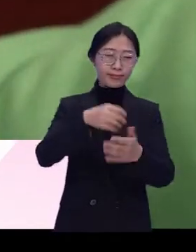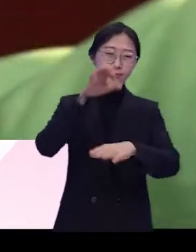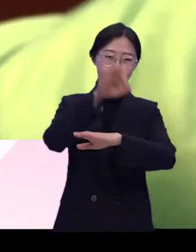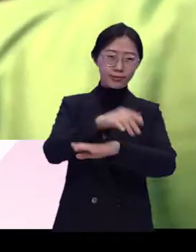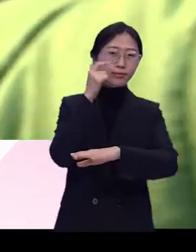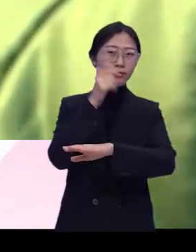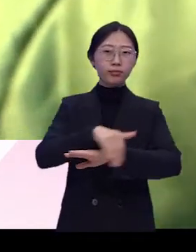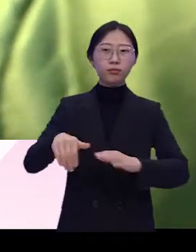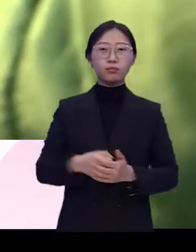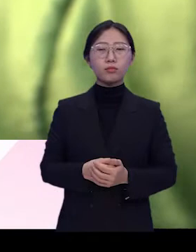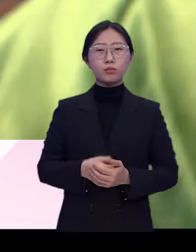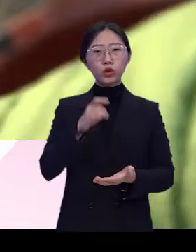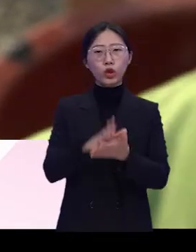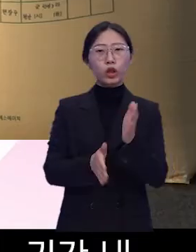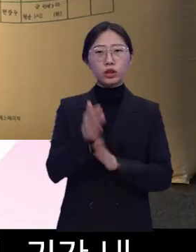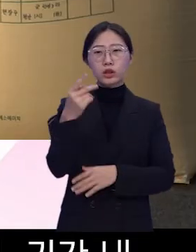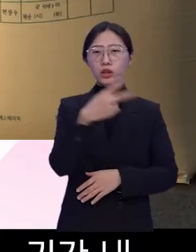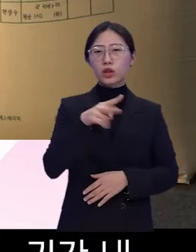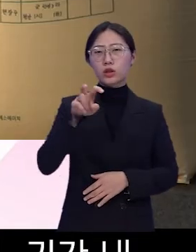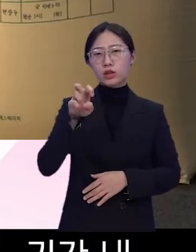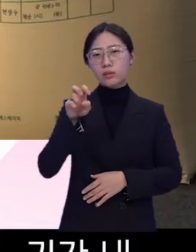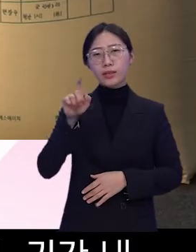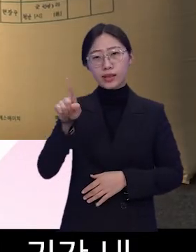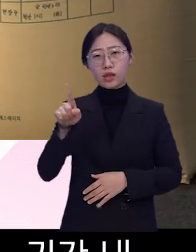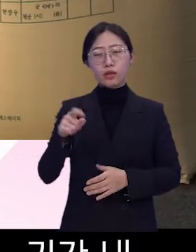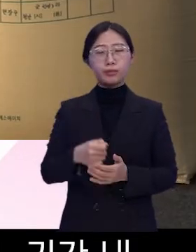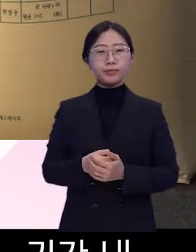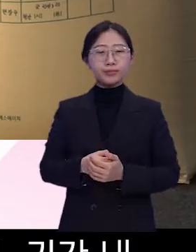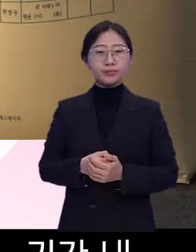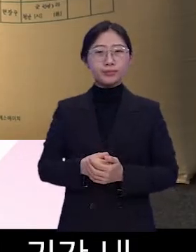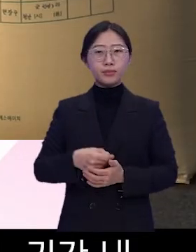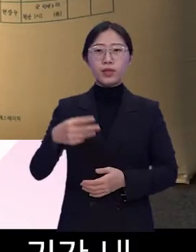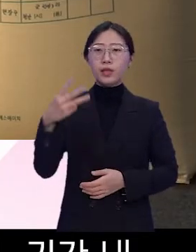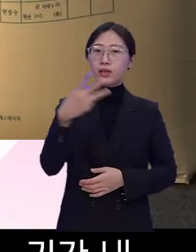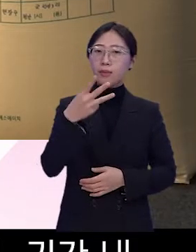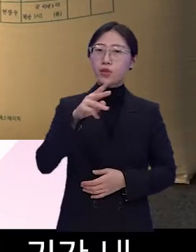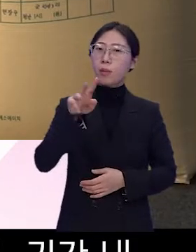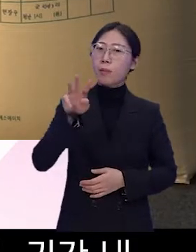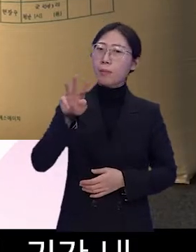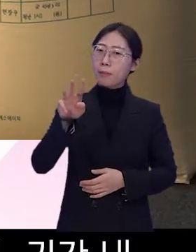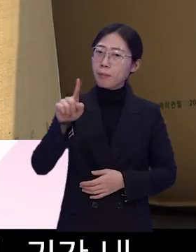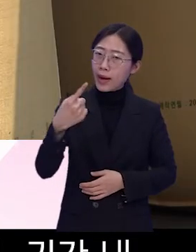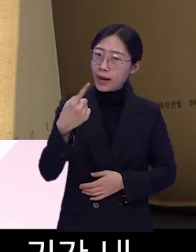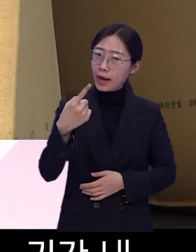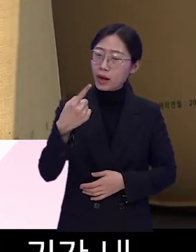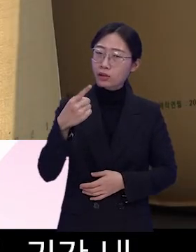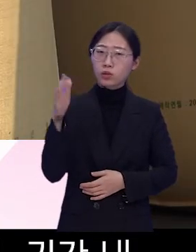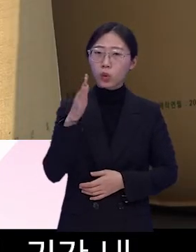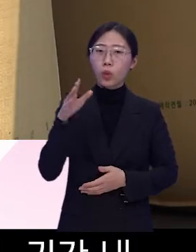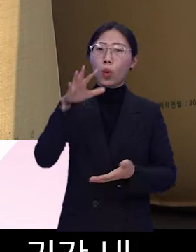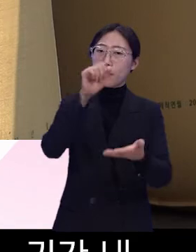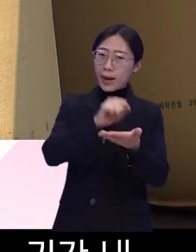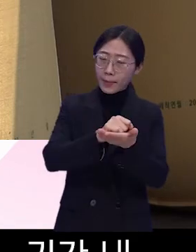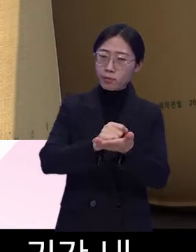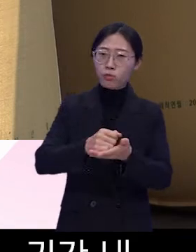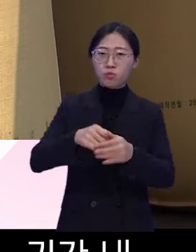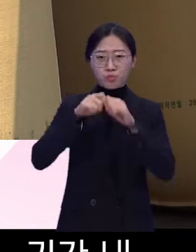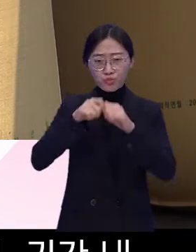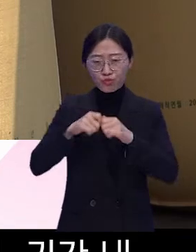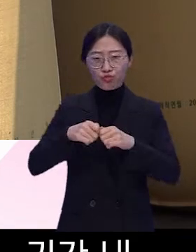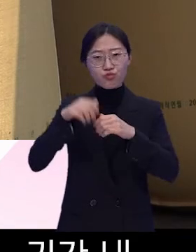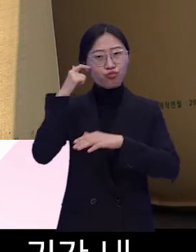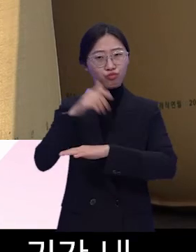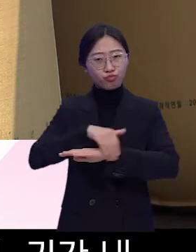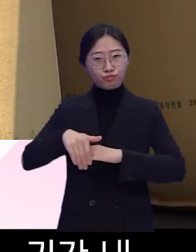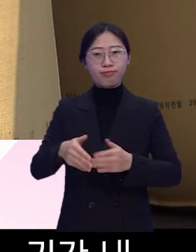지정된 장소에서 매입하고 있습니다. 천안시는 2021년산 공공비축 미국 3141톤 매입 세부